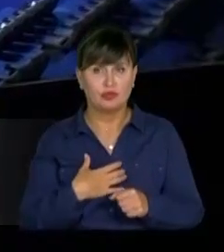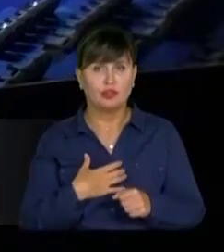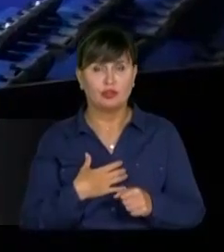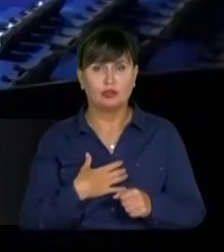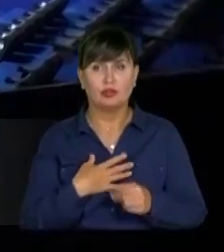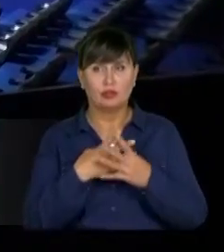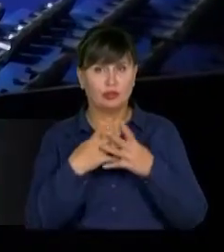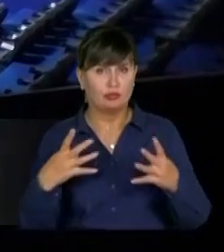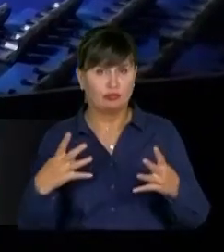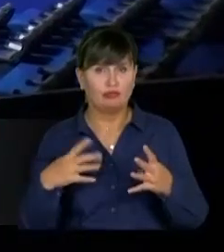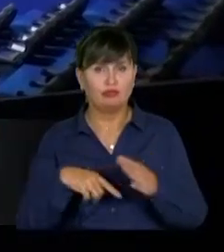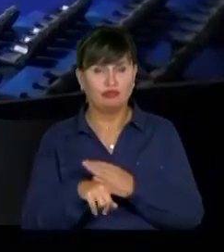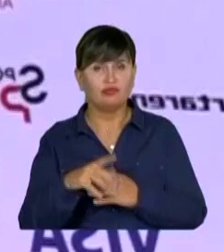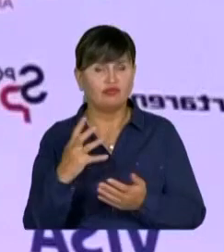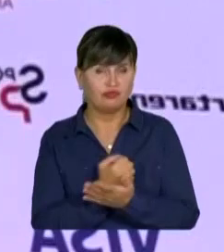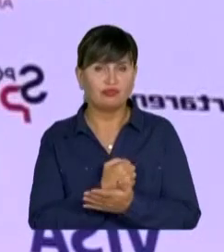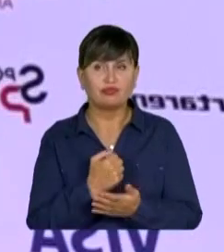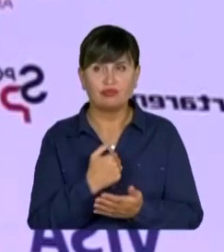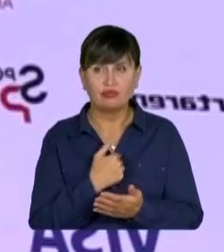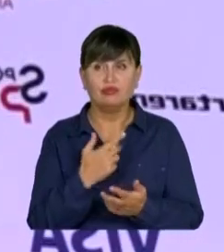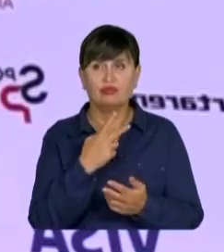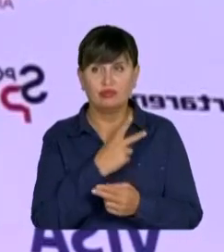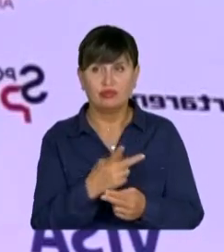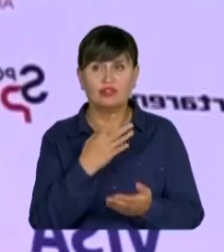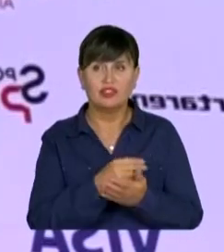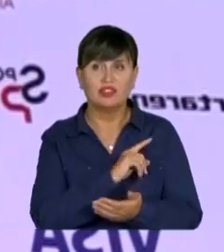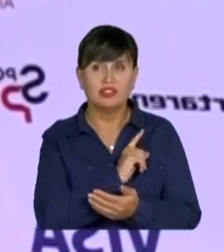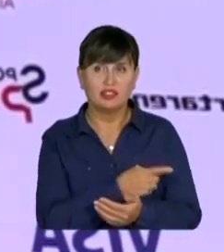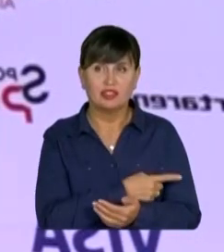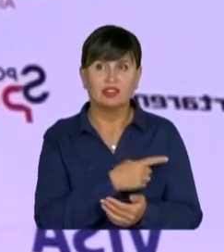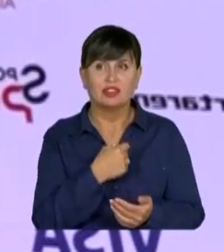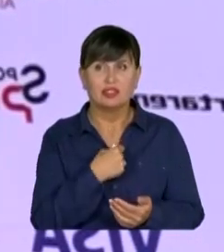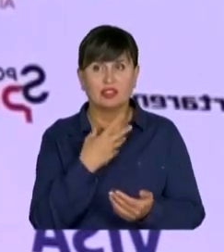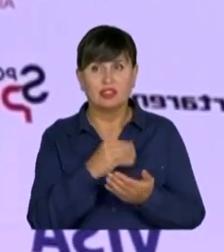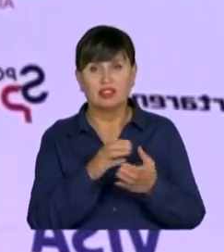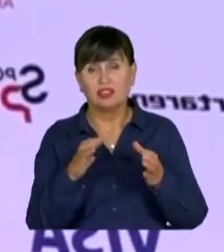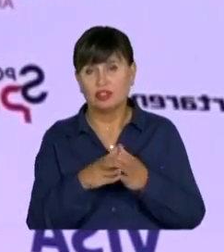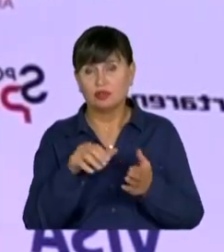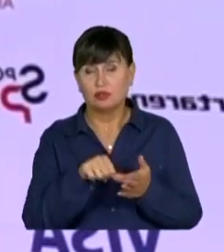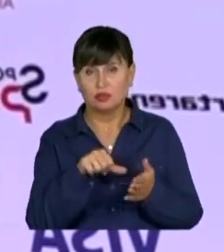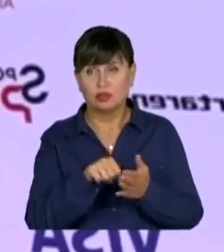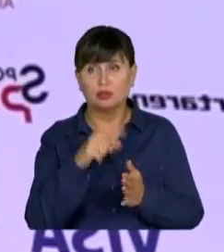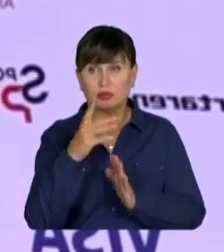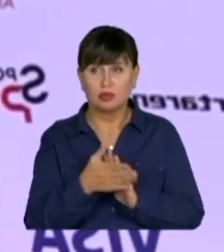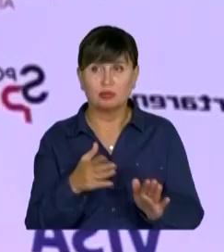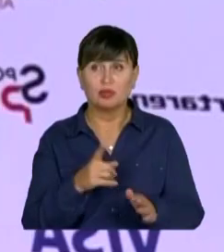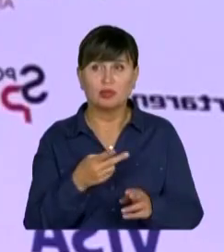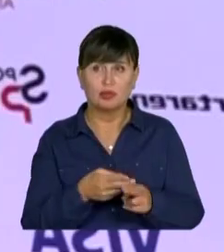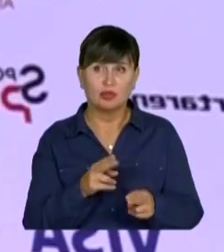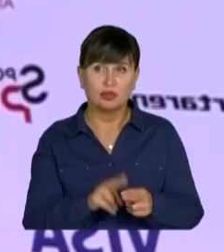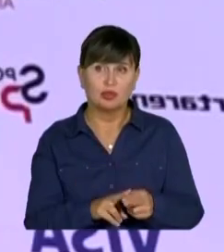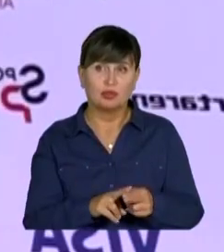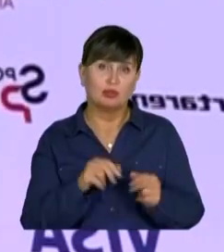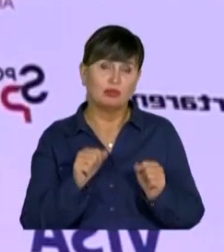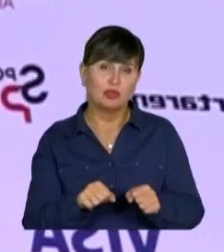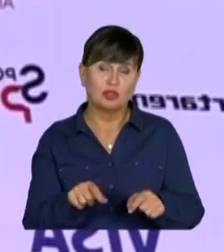сетку домашнего турнира. Конечно, я адекватно оцениваю свои силы и адекватно оцениваю состав участников. Понимаю, что это,